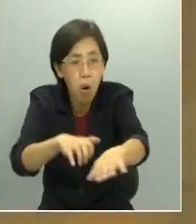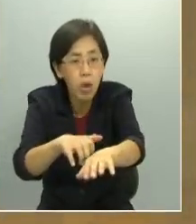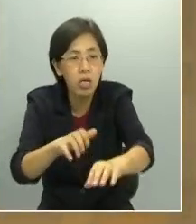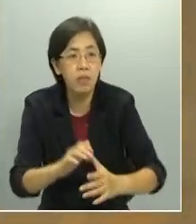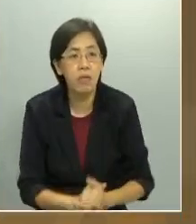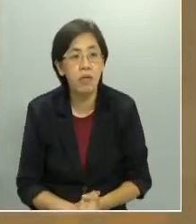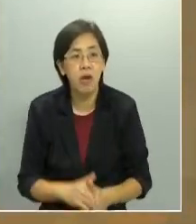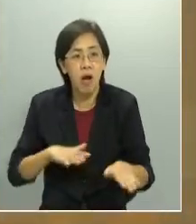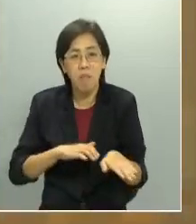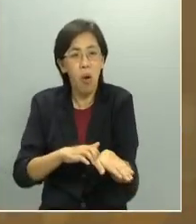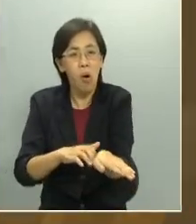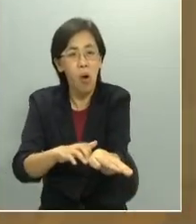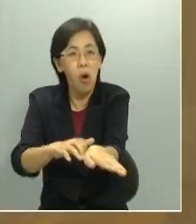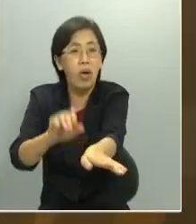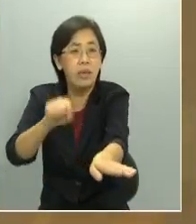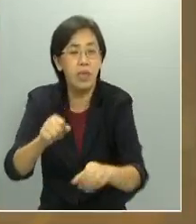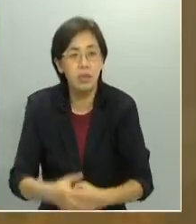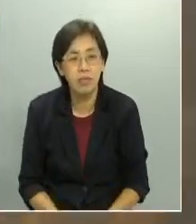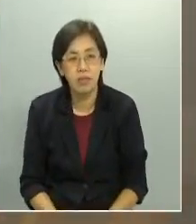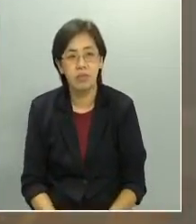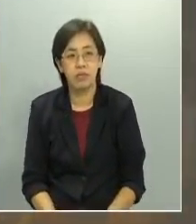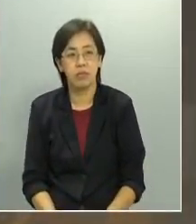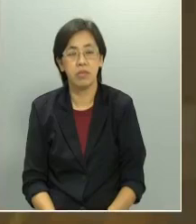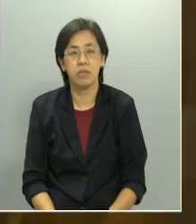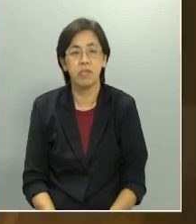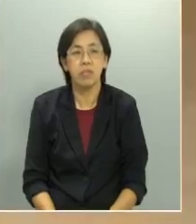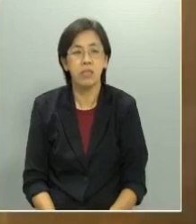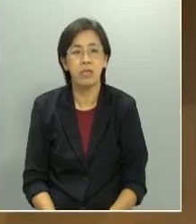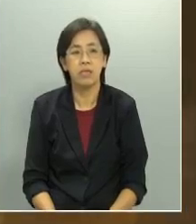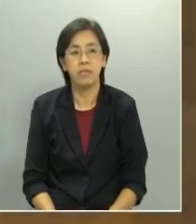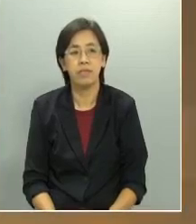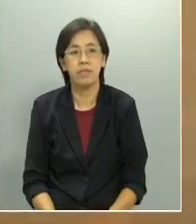ไปป่ะน่ะ เออดิป๊อก